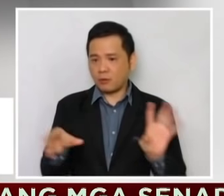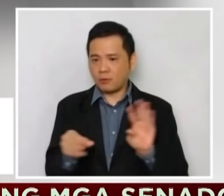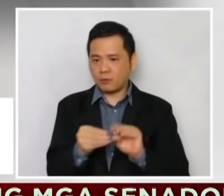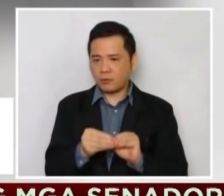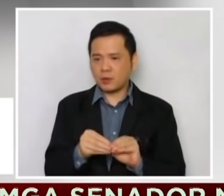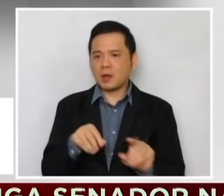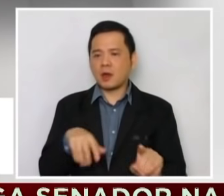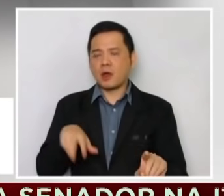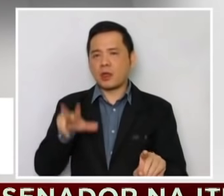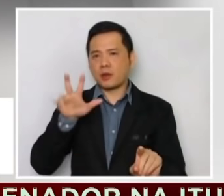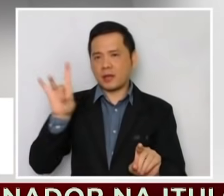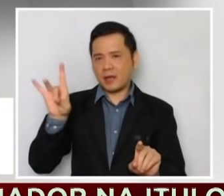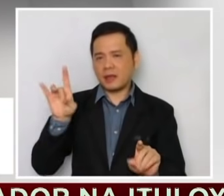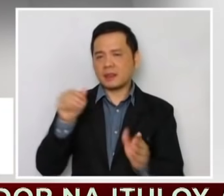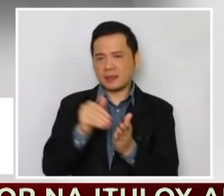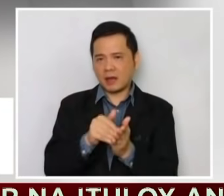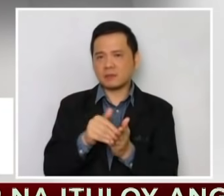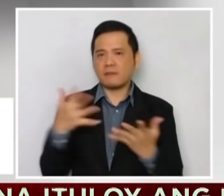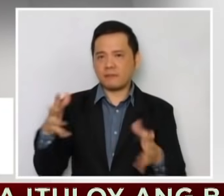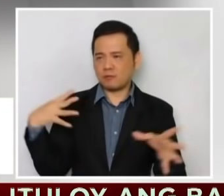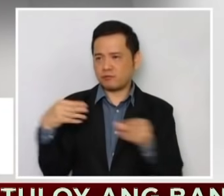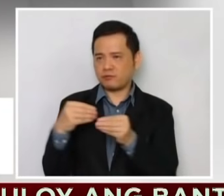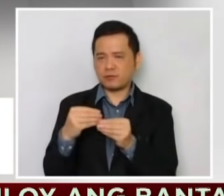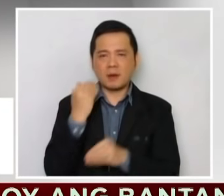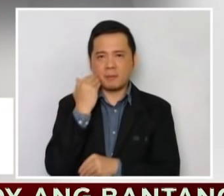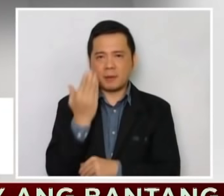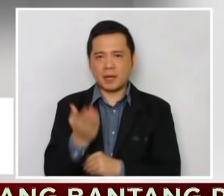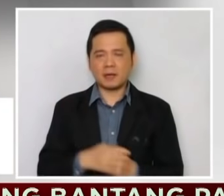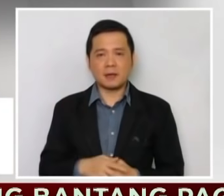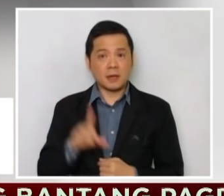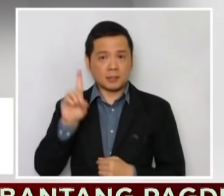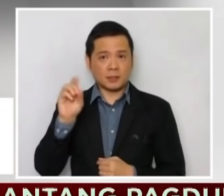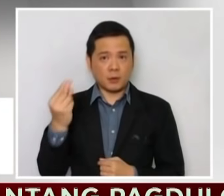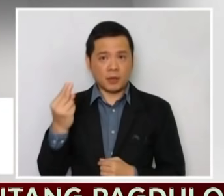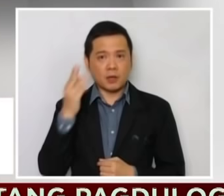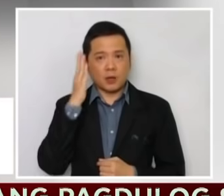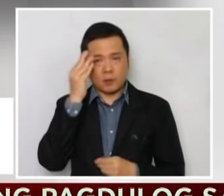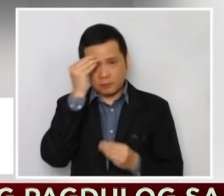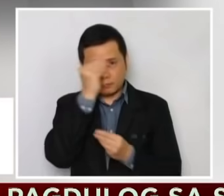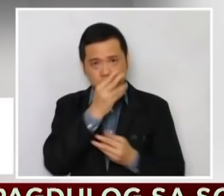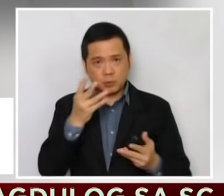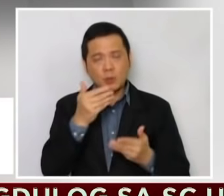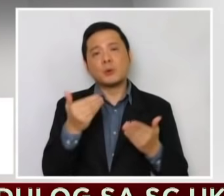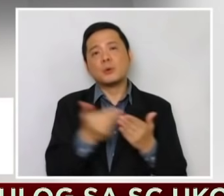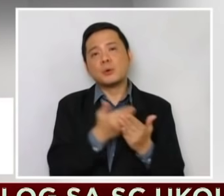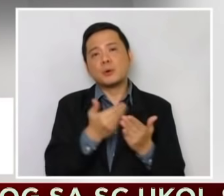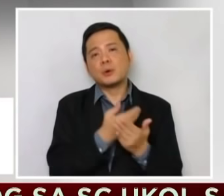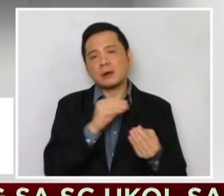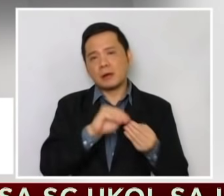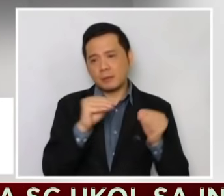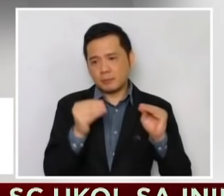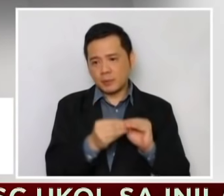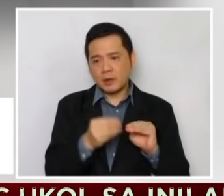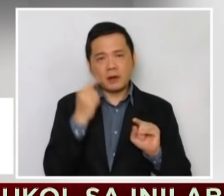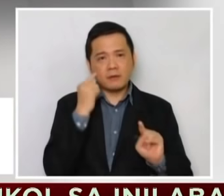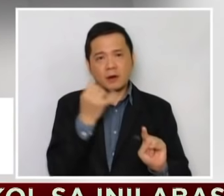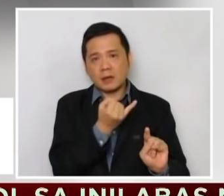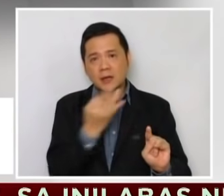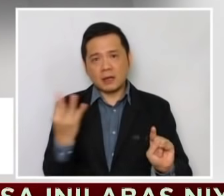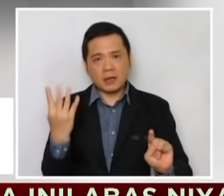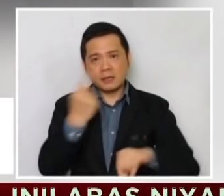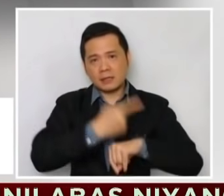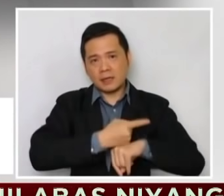38,937 na kabuuan bilang. Ayon pa sa DOH, maglalabas sila ng panibagong bilang ng mga namatay sa mga